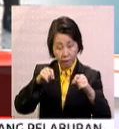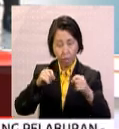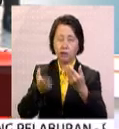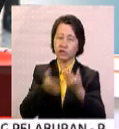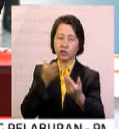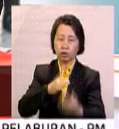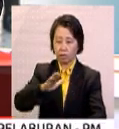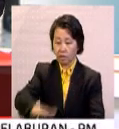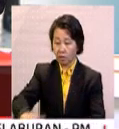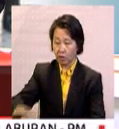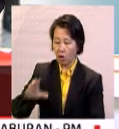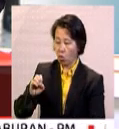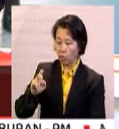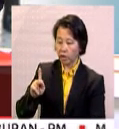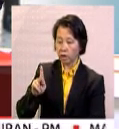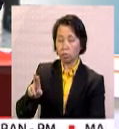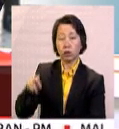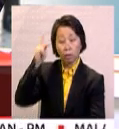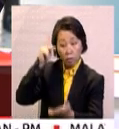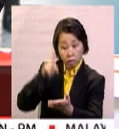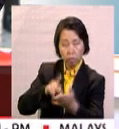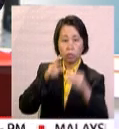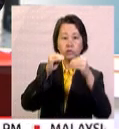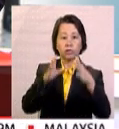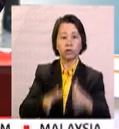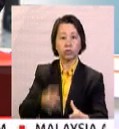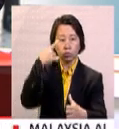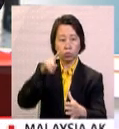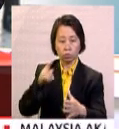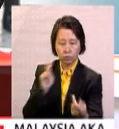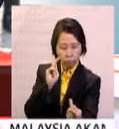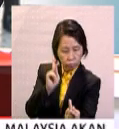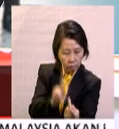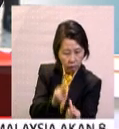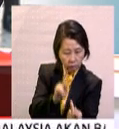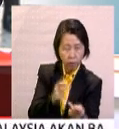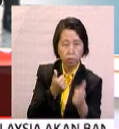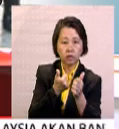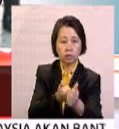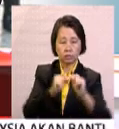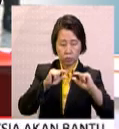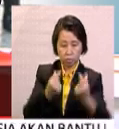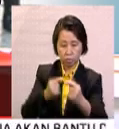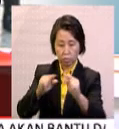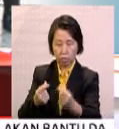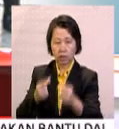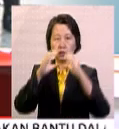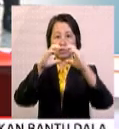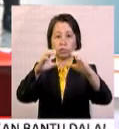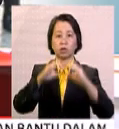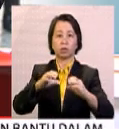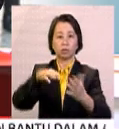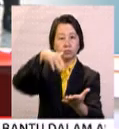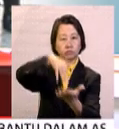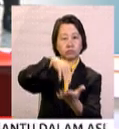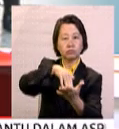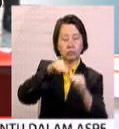memudahkan kanak-kanak OKU dikenal pasti guru untuk dipadankan mengikut subkategori kaedah pembelajaran.